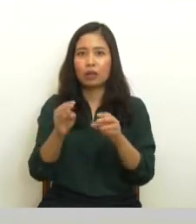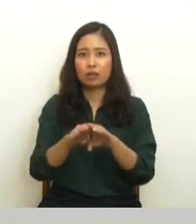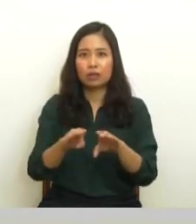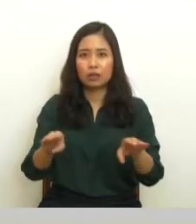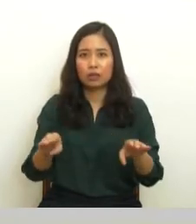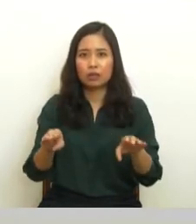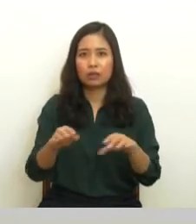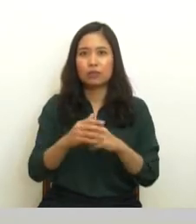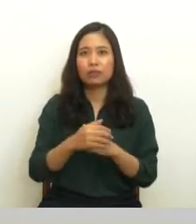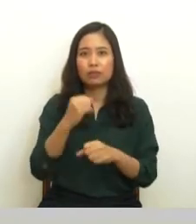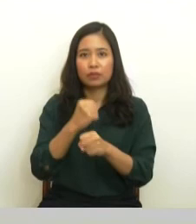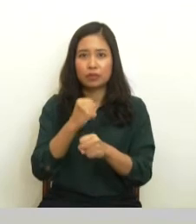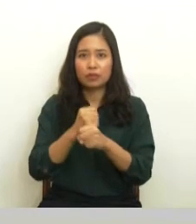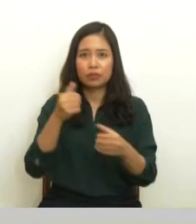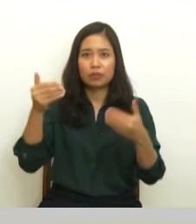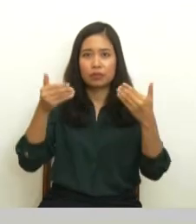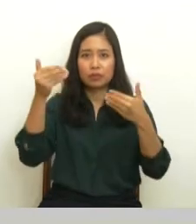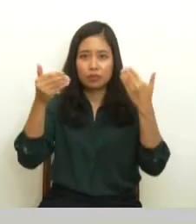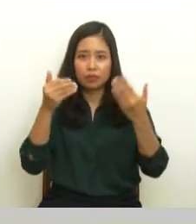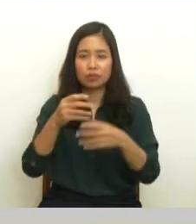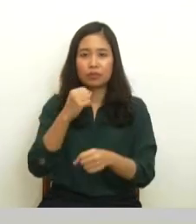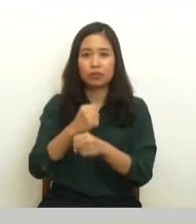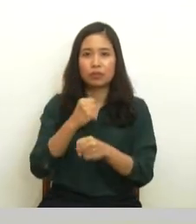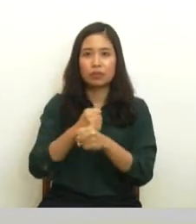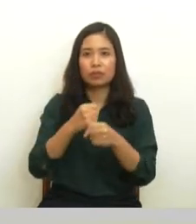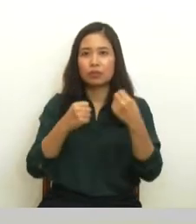2 ทำ 10 กลจกรรมเด็กอ่อ 3 ทำ 10 กลจกรรม